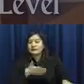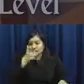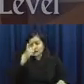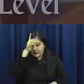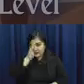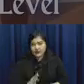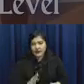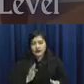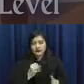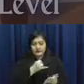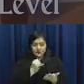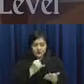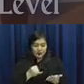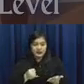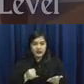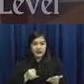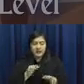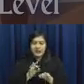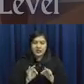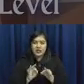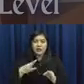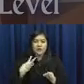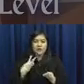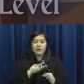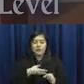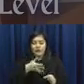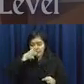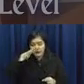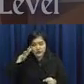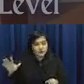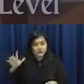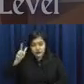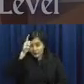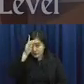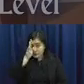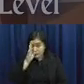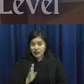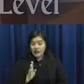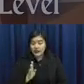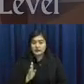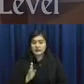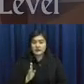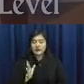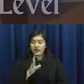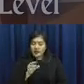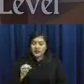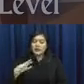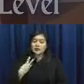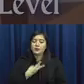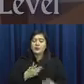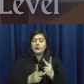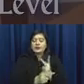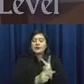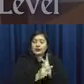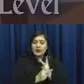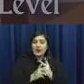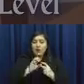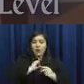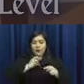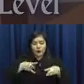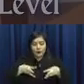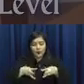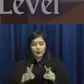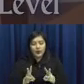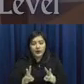natin ang Diyos sa pamamalakad ng ating pamilya, pamamalakad ng ating pamilya, at kinuha natin yan by our own way and